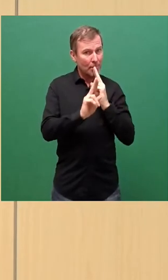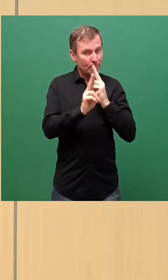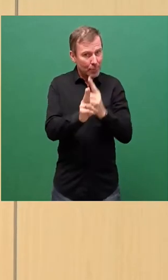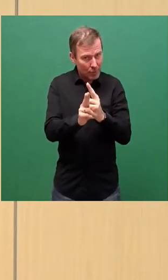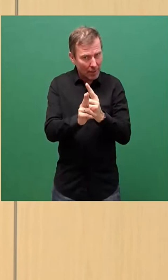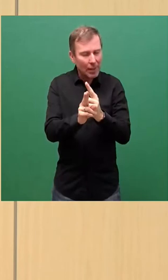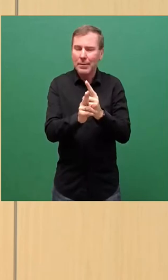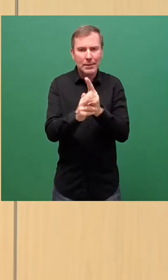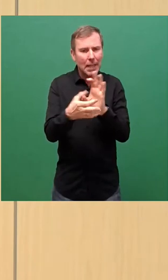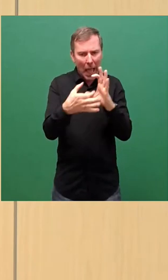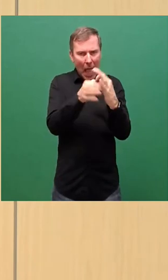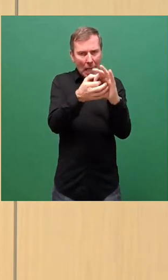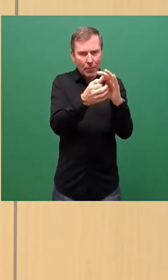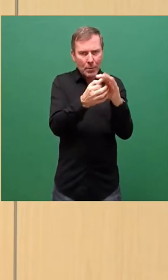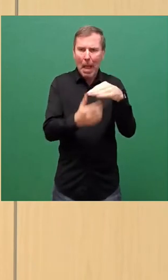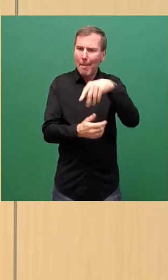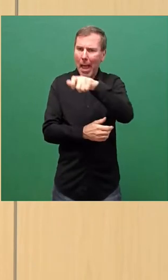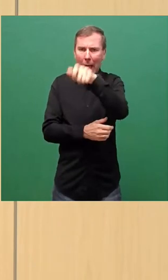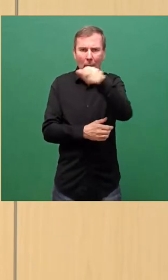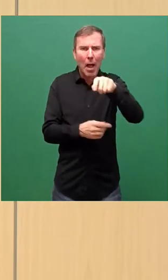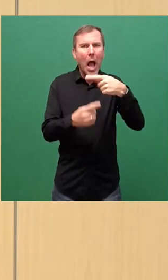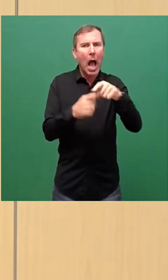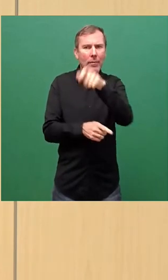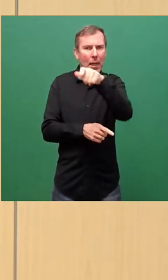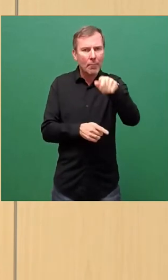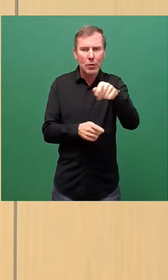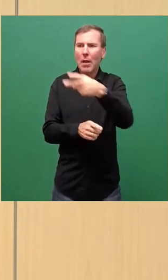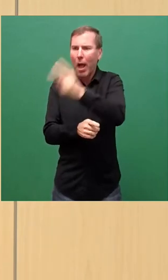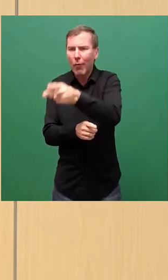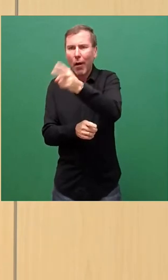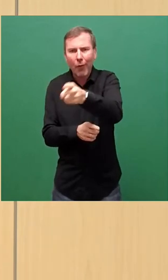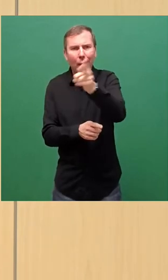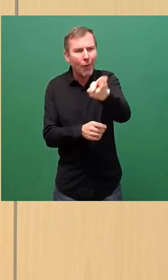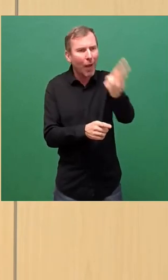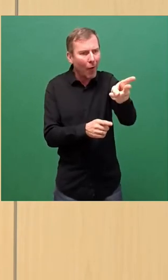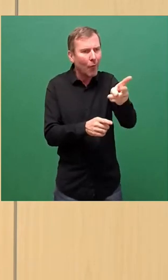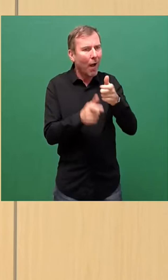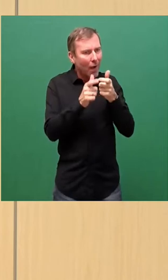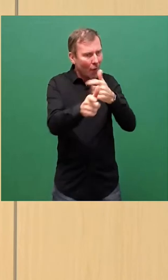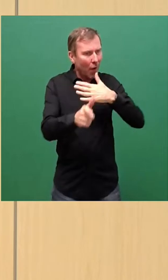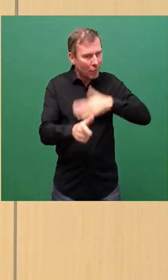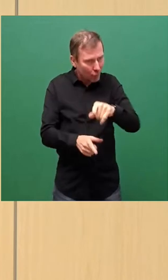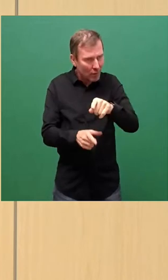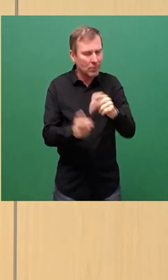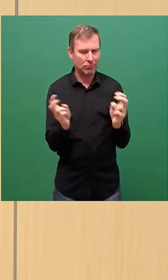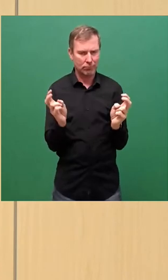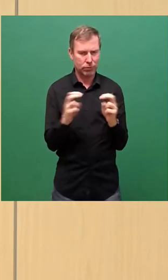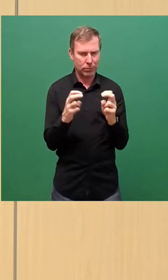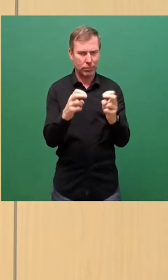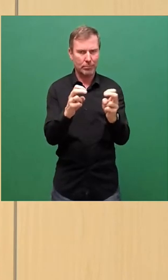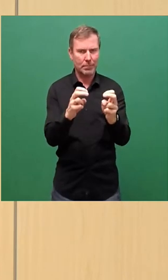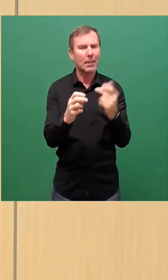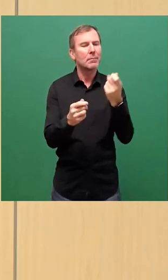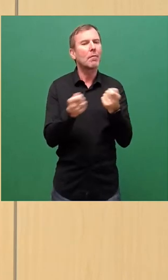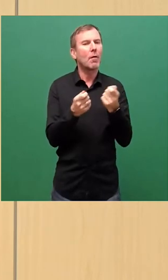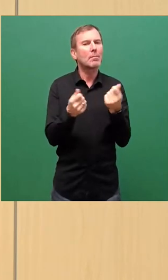im Idealfall mit mehreren anderen Menschen, die ebenfalls den On-Demand-Verkehr nutzen wollen. Deswegen sind das auch etwas größere